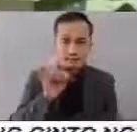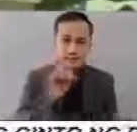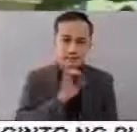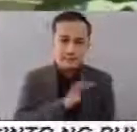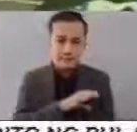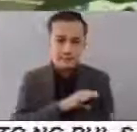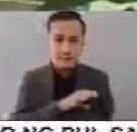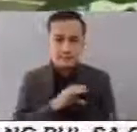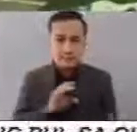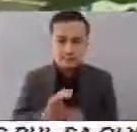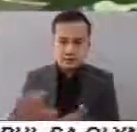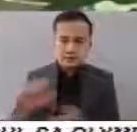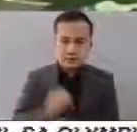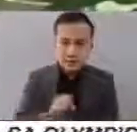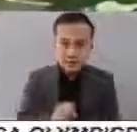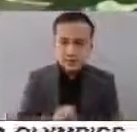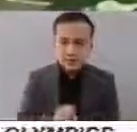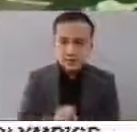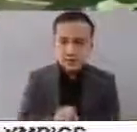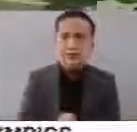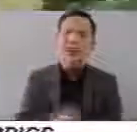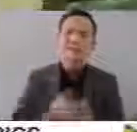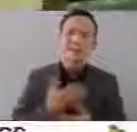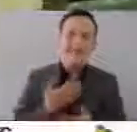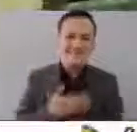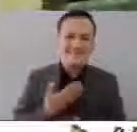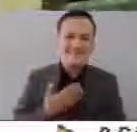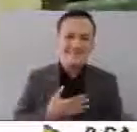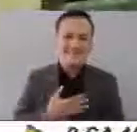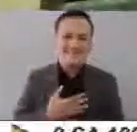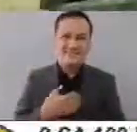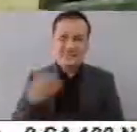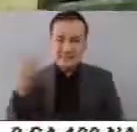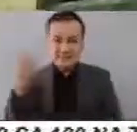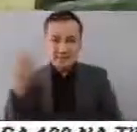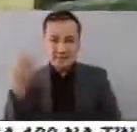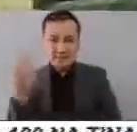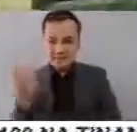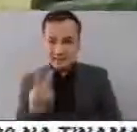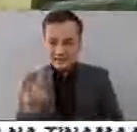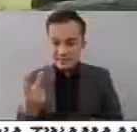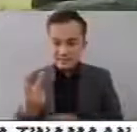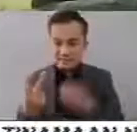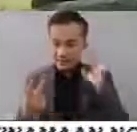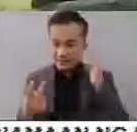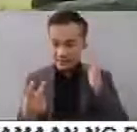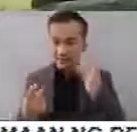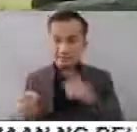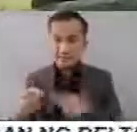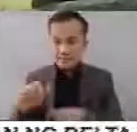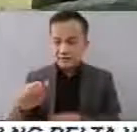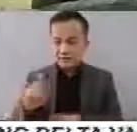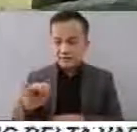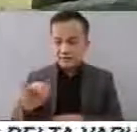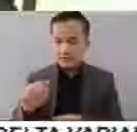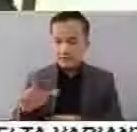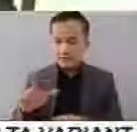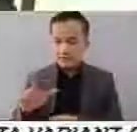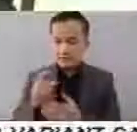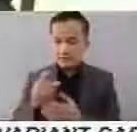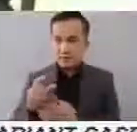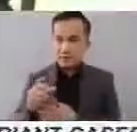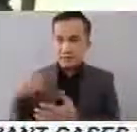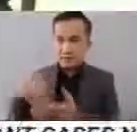tulong ng Panginoon po ay nakakaya naman po. Aljo, bukod dito ay nag-abot din ng 1,000 pisong ayuda sa